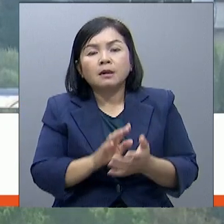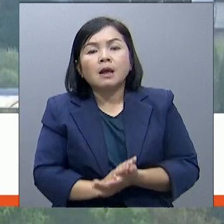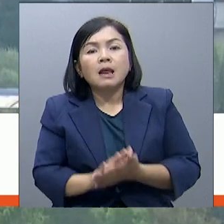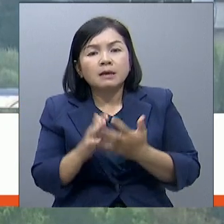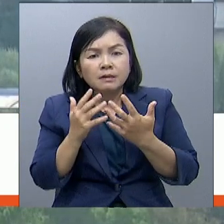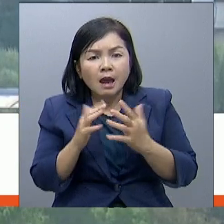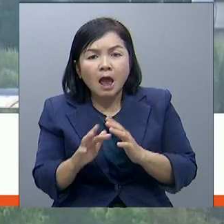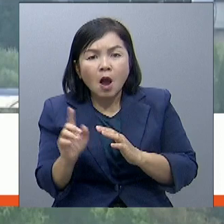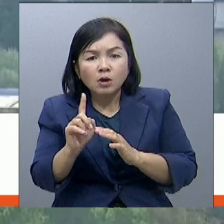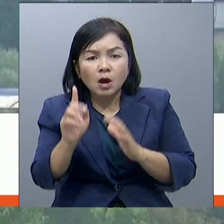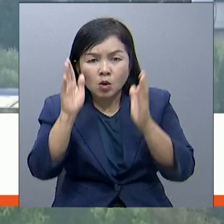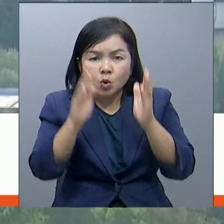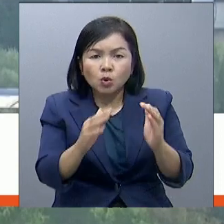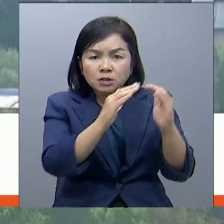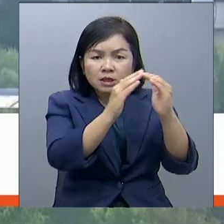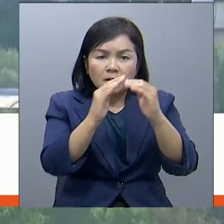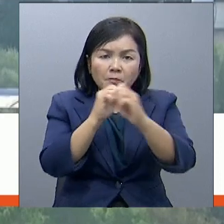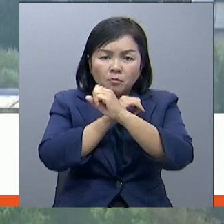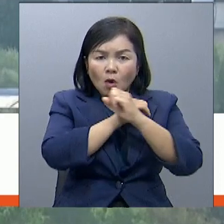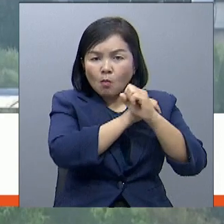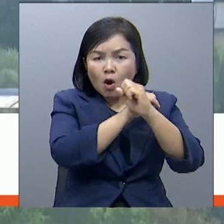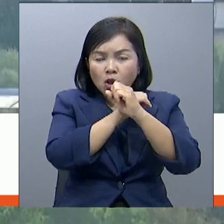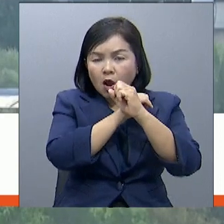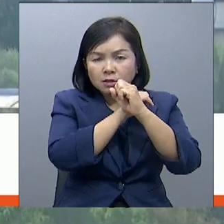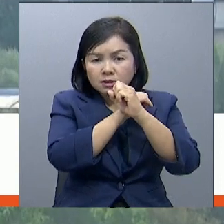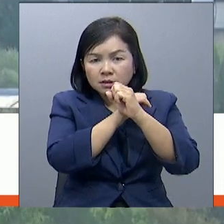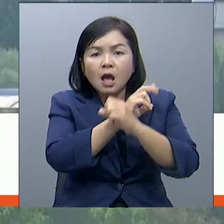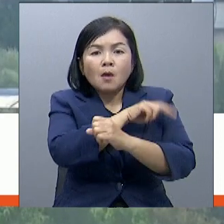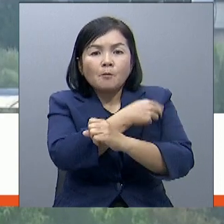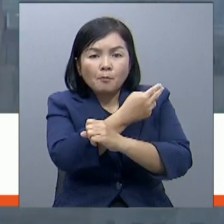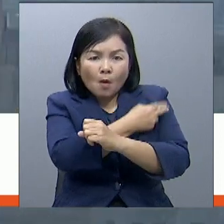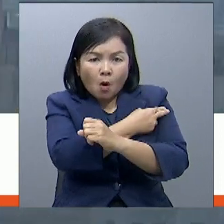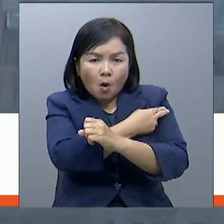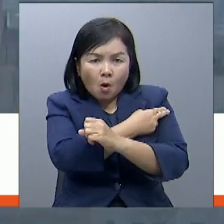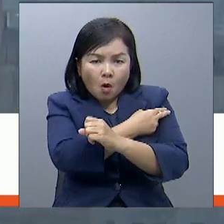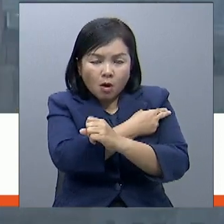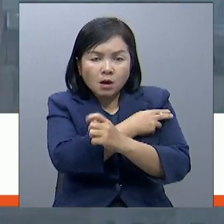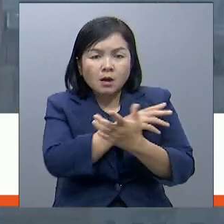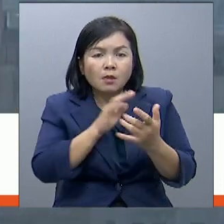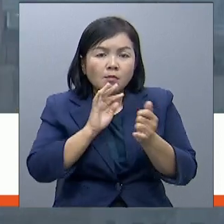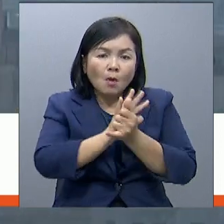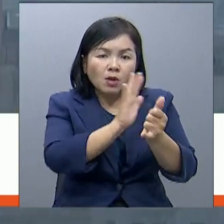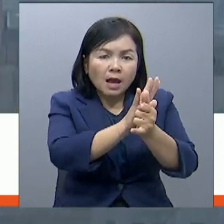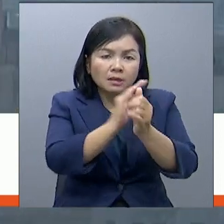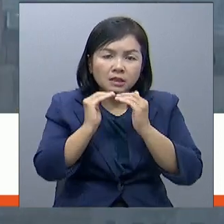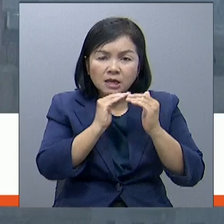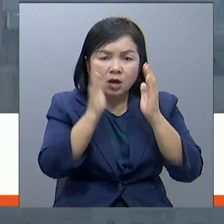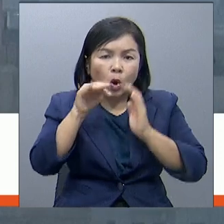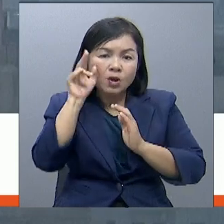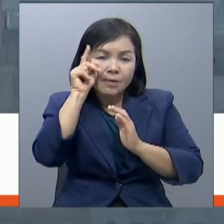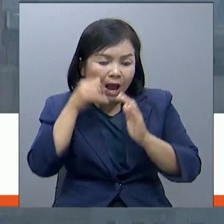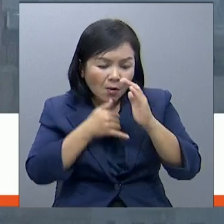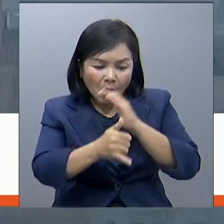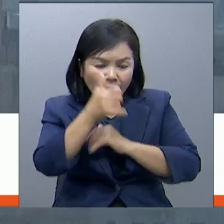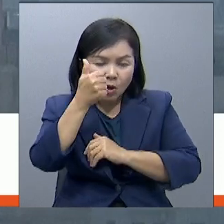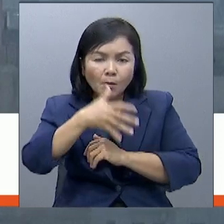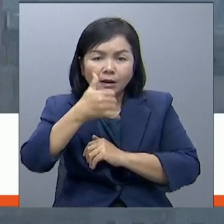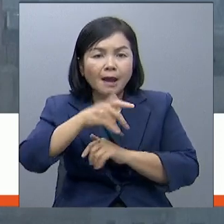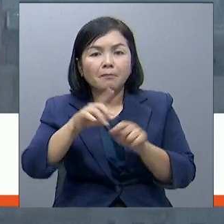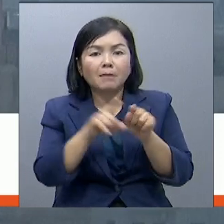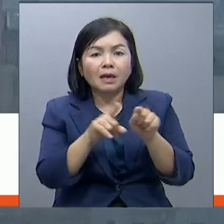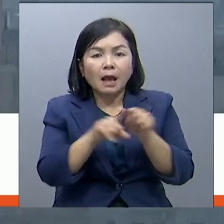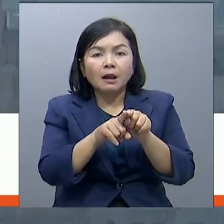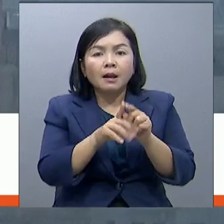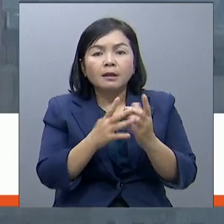หน่วยงานด้านมนุษยธรรมอย่างองค์กรไร้องค์กรแพทย์ไร้พรมแดนและสื่อมวลชนก็ไม่ได้รับอนุญาตให้เข้าไปในพื้นที่